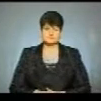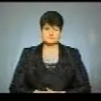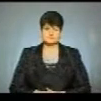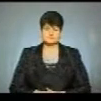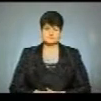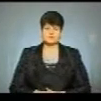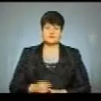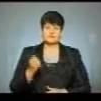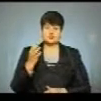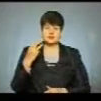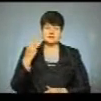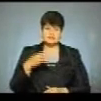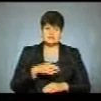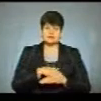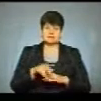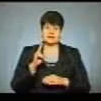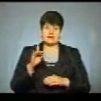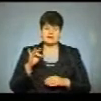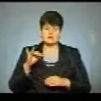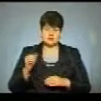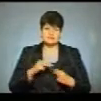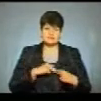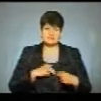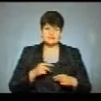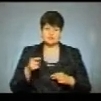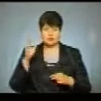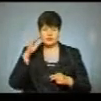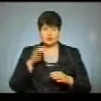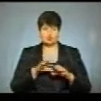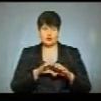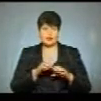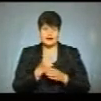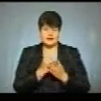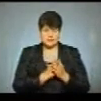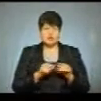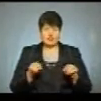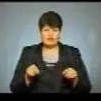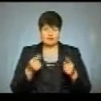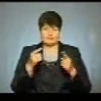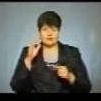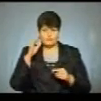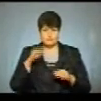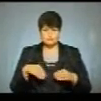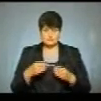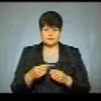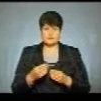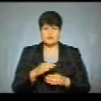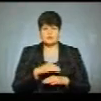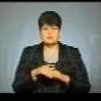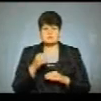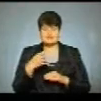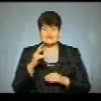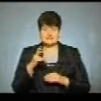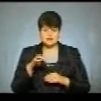У 14:30 на вулиці Кривоноса працівники Тернопільводоканалу відновили водопостачання. На вулиці 15 квітня трубу ще